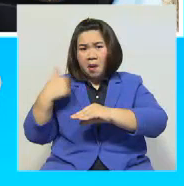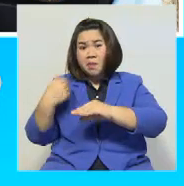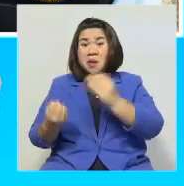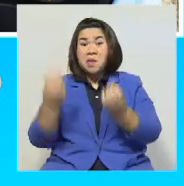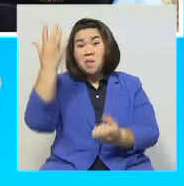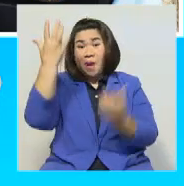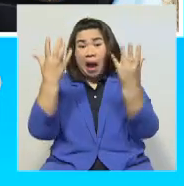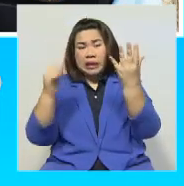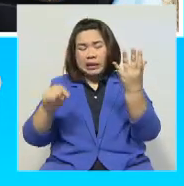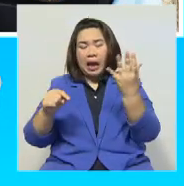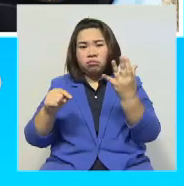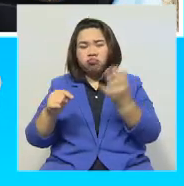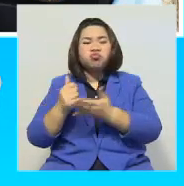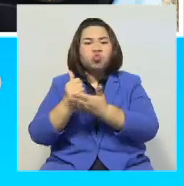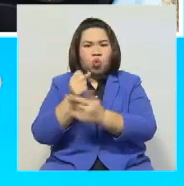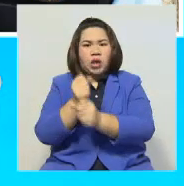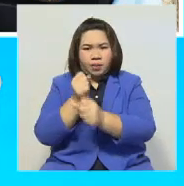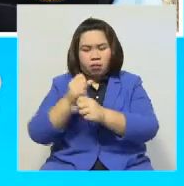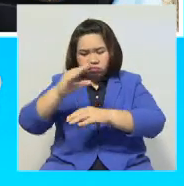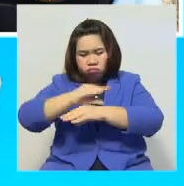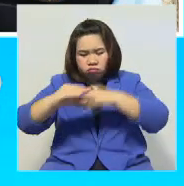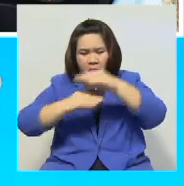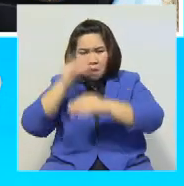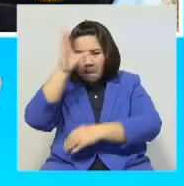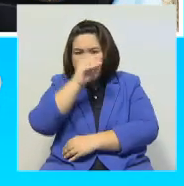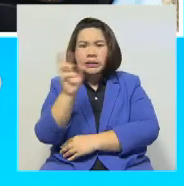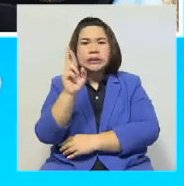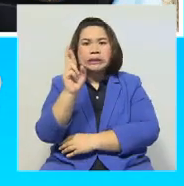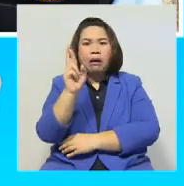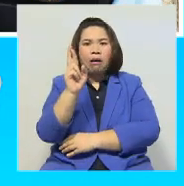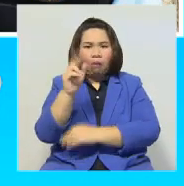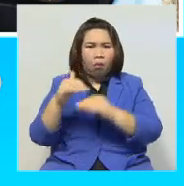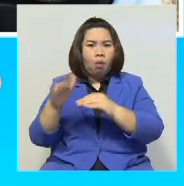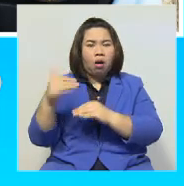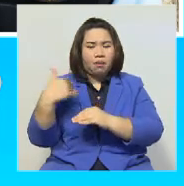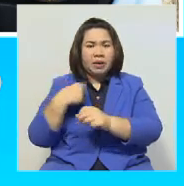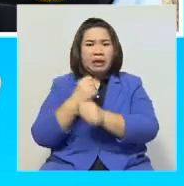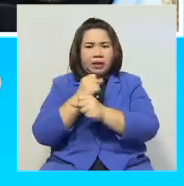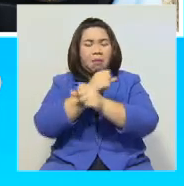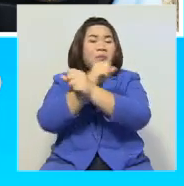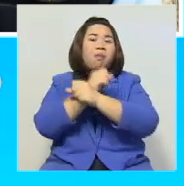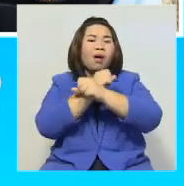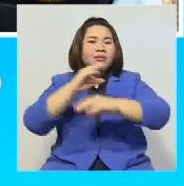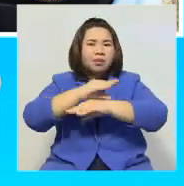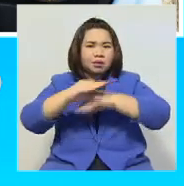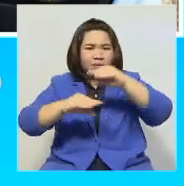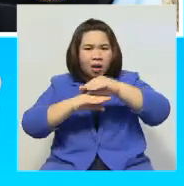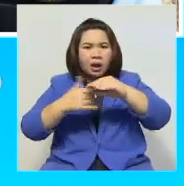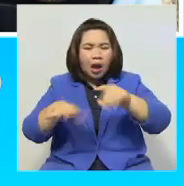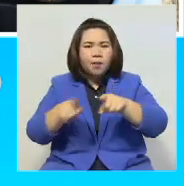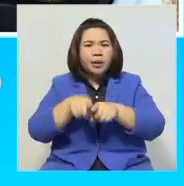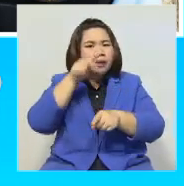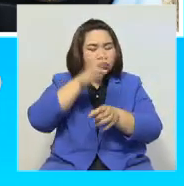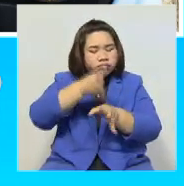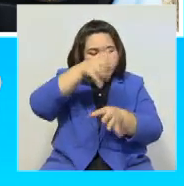นี่ยเมื่อคืนก็เที่ยงคืนกว่านะครับเที่ยงคืนกว่าก็กันน้ำก็ชะลอน้ำได้เยอ